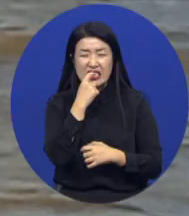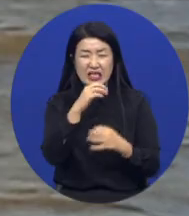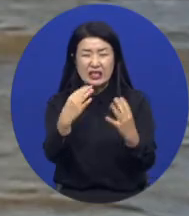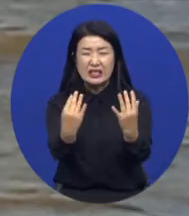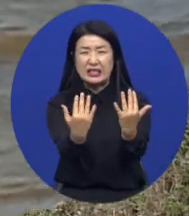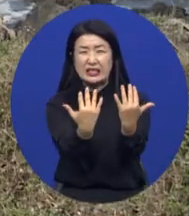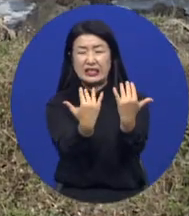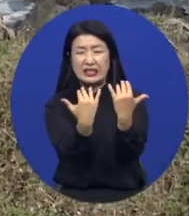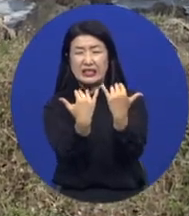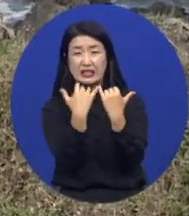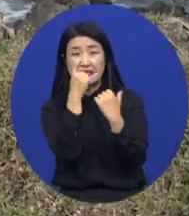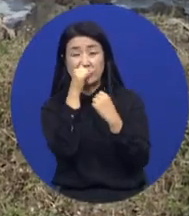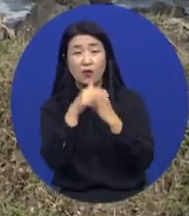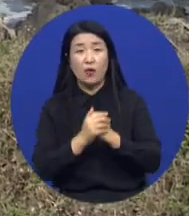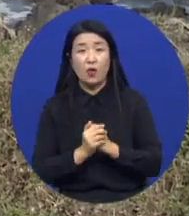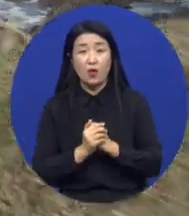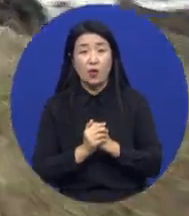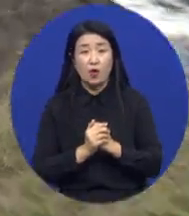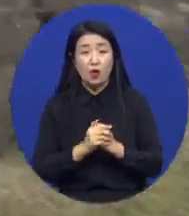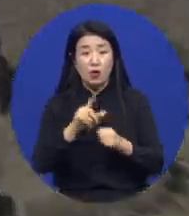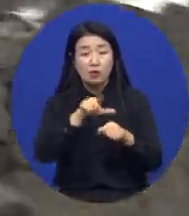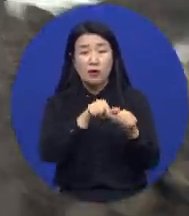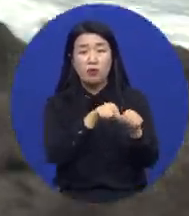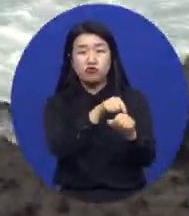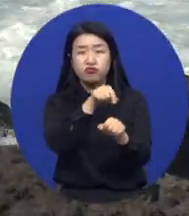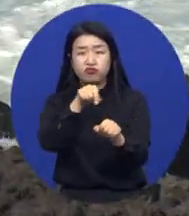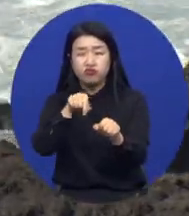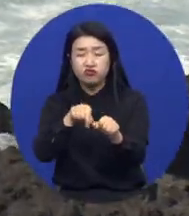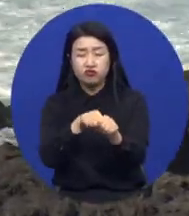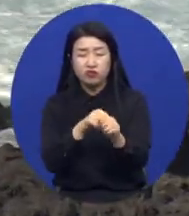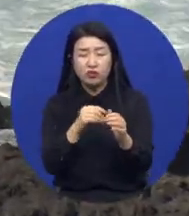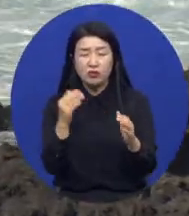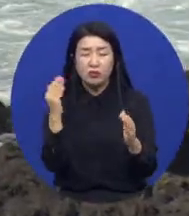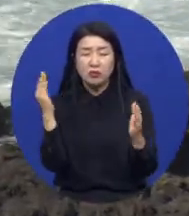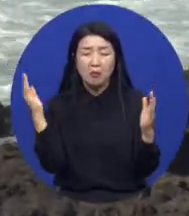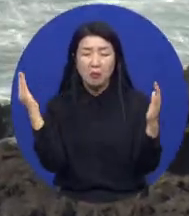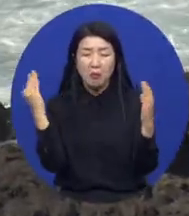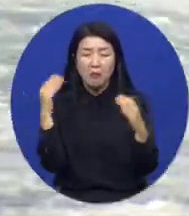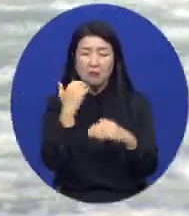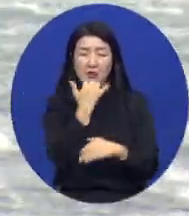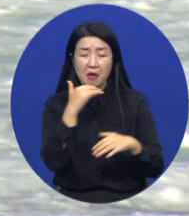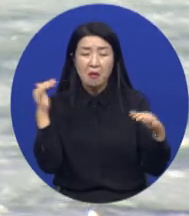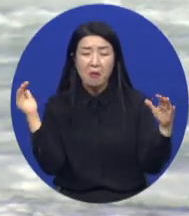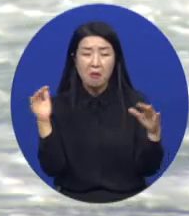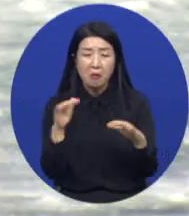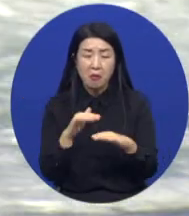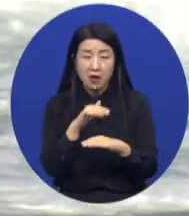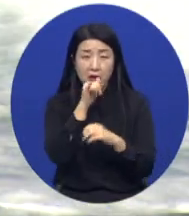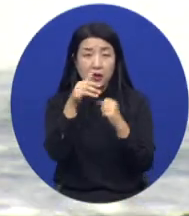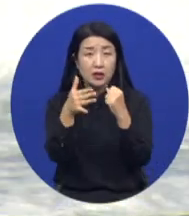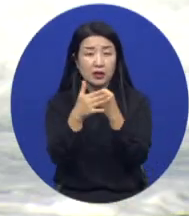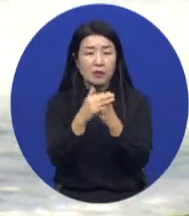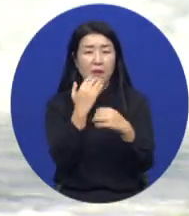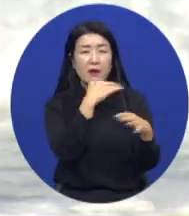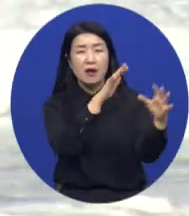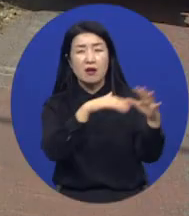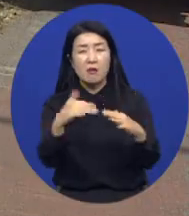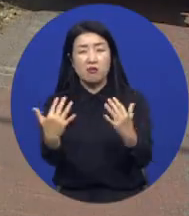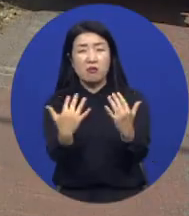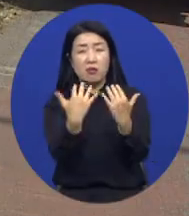장면이 포착됐습니다. 시간이 지나면서 색깔은 옅어졌지만 여전히 뿌연 흙탕물이 바닷가로 밀려들고